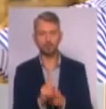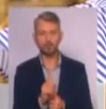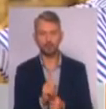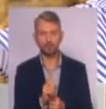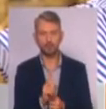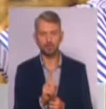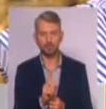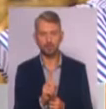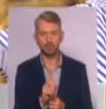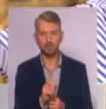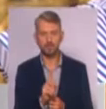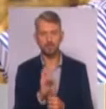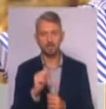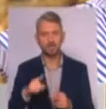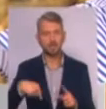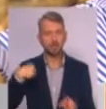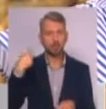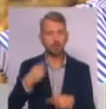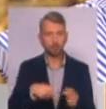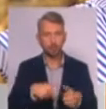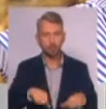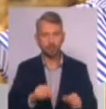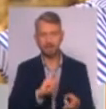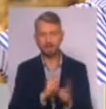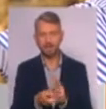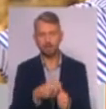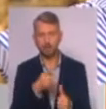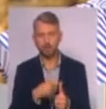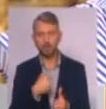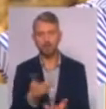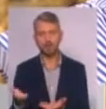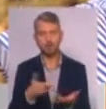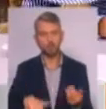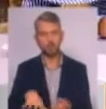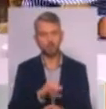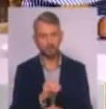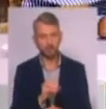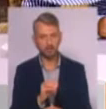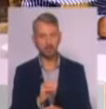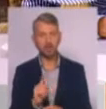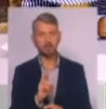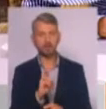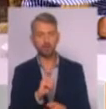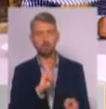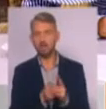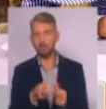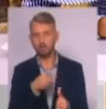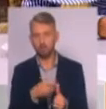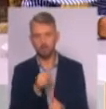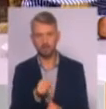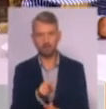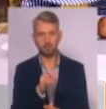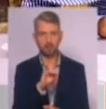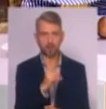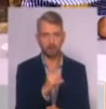Тому що на наступну комісію з перейменувань я запрошую всіх, для того, щоб перейменувати цей парк, тому